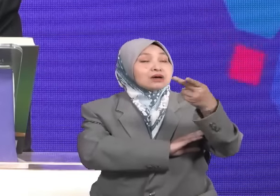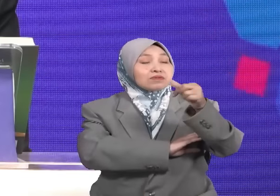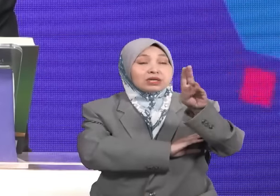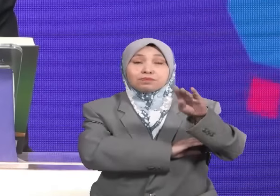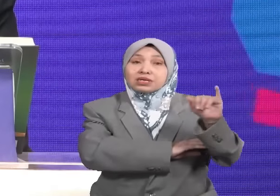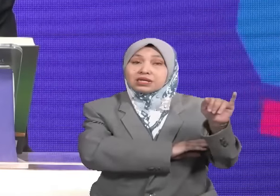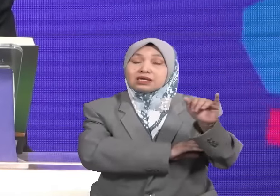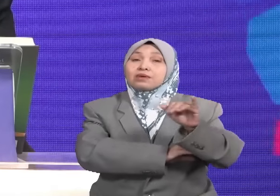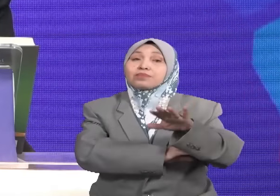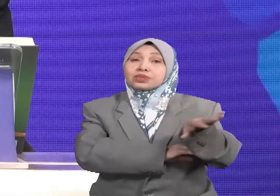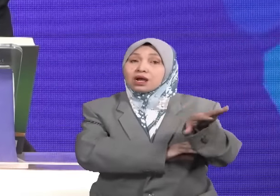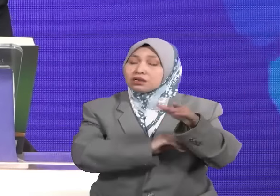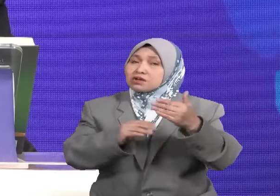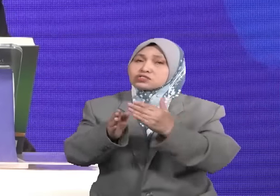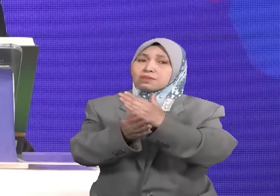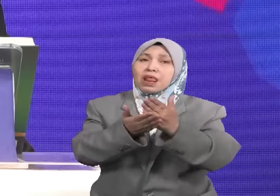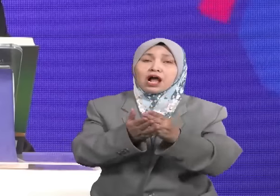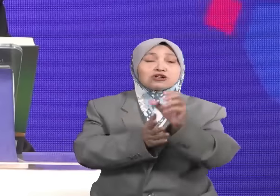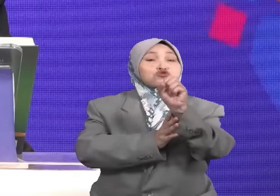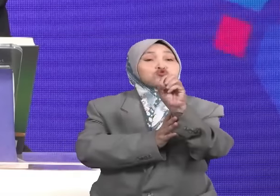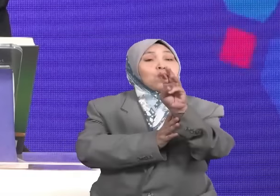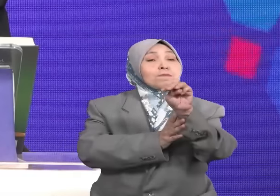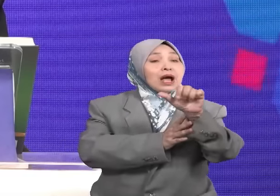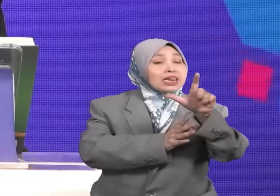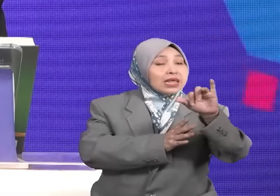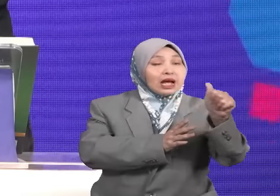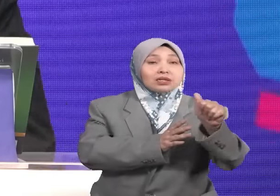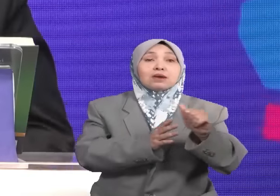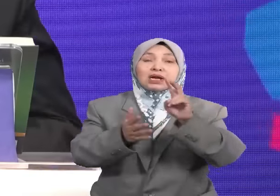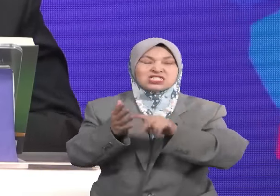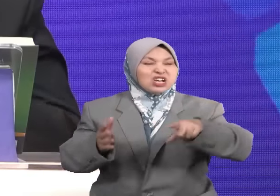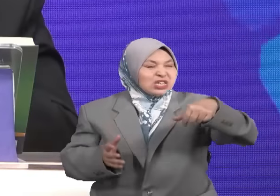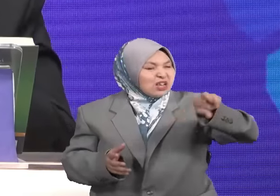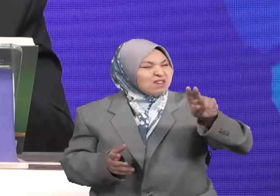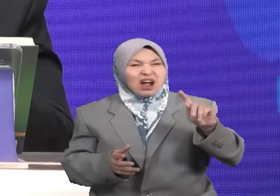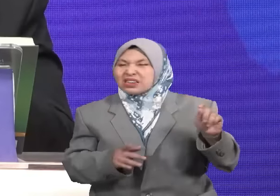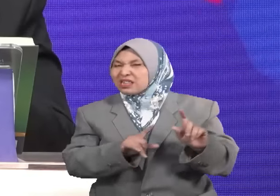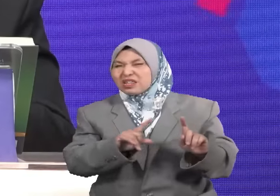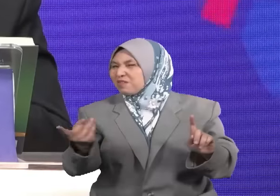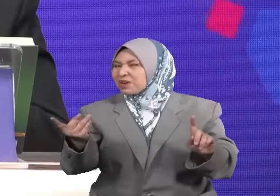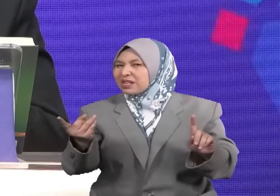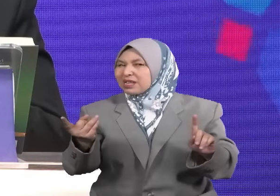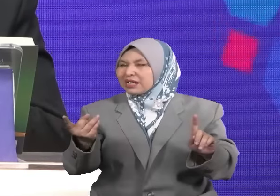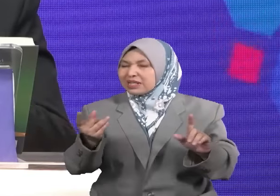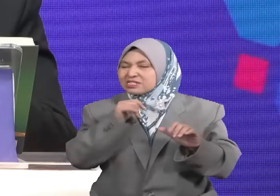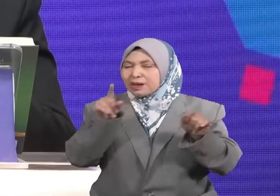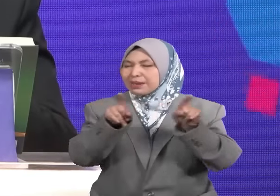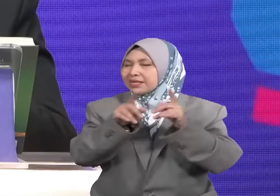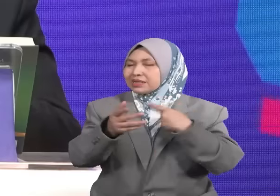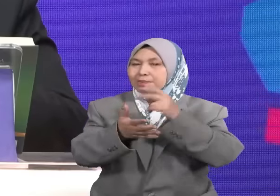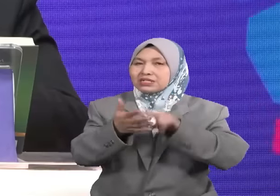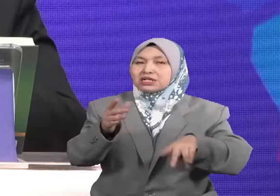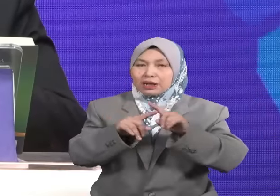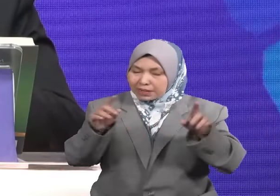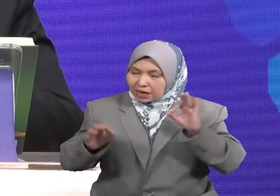juga di sebelah macam Somalia, mereka membaca qira'ah selain daripada apa yang kita biasa masyhur baca lah. Ha. Tapi qira'ah kita ni,